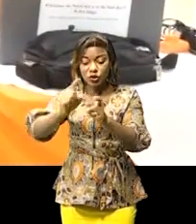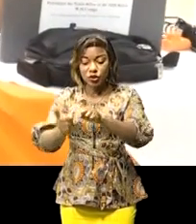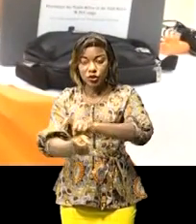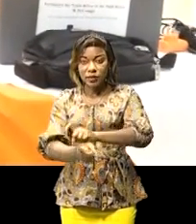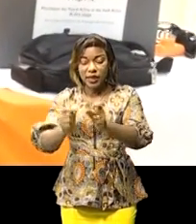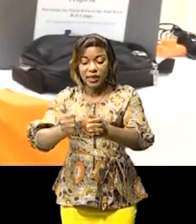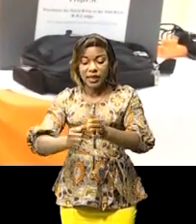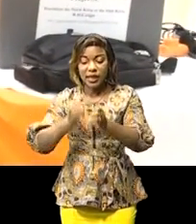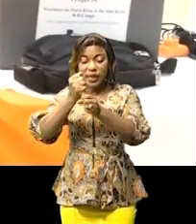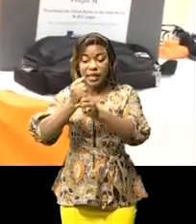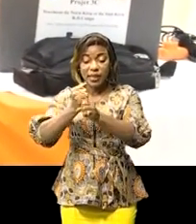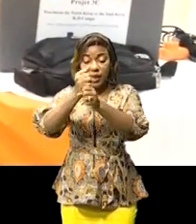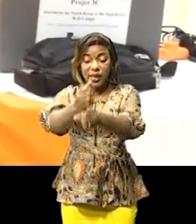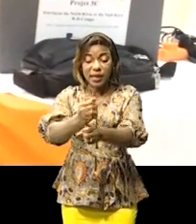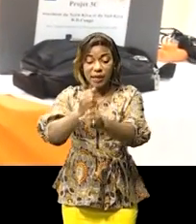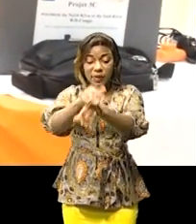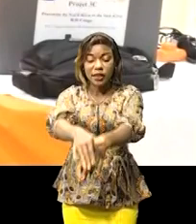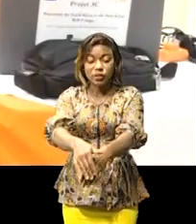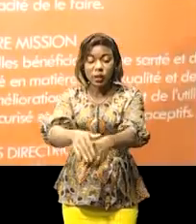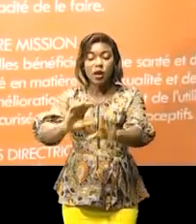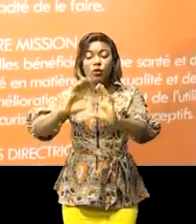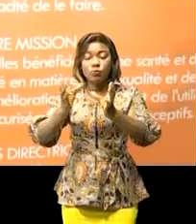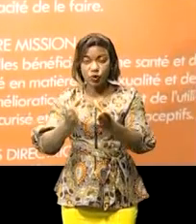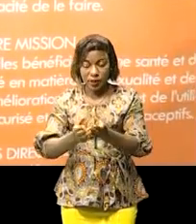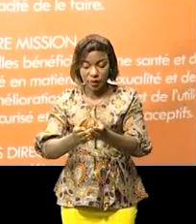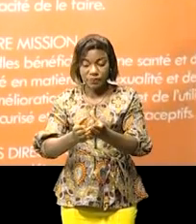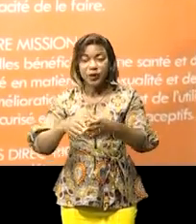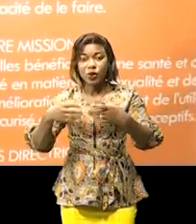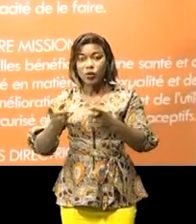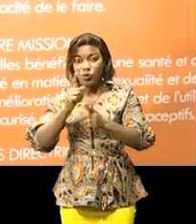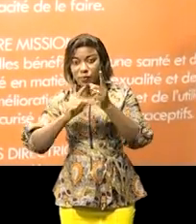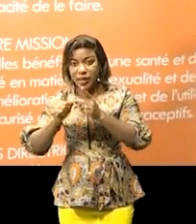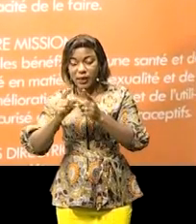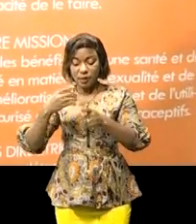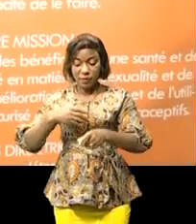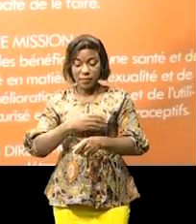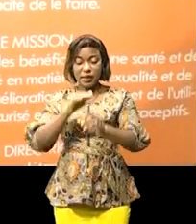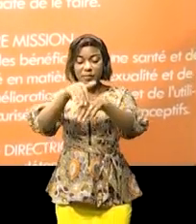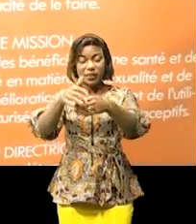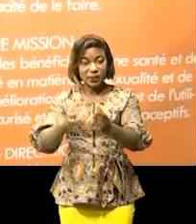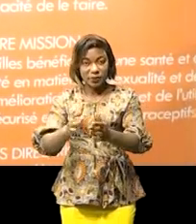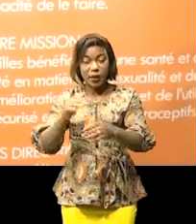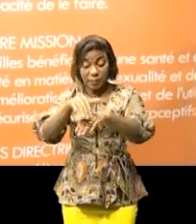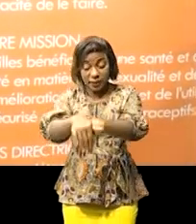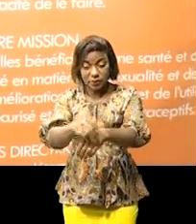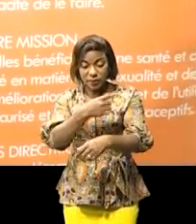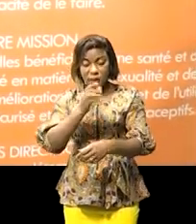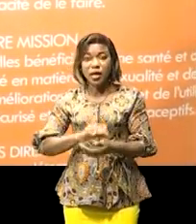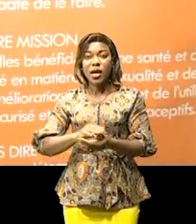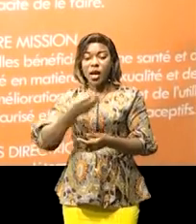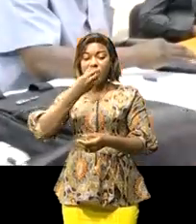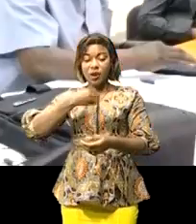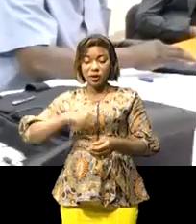de l'engagement communautaire en cette matière. Maître Lydie Moukeke, participante. L'avortement, c'est un